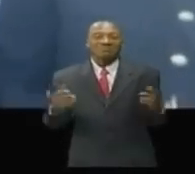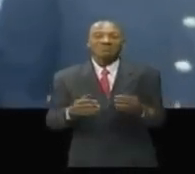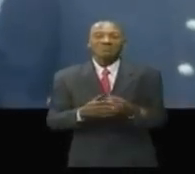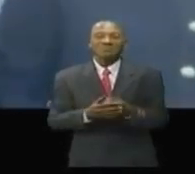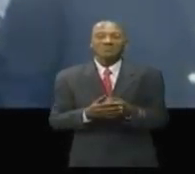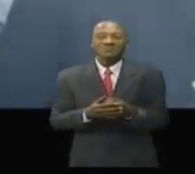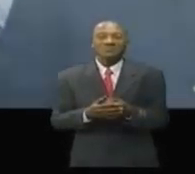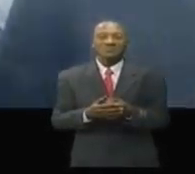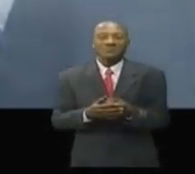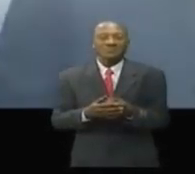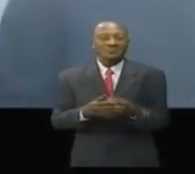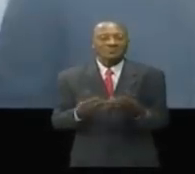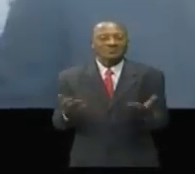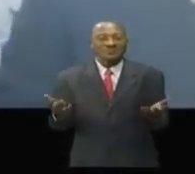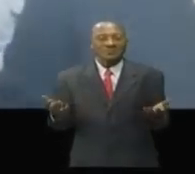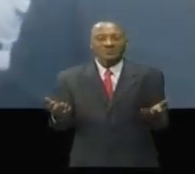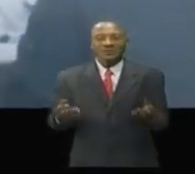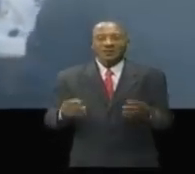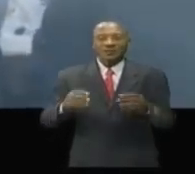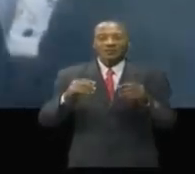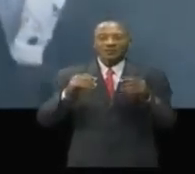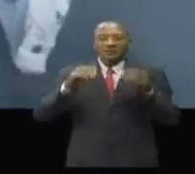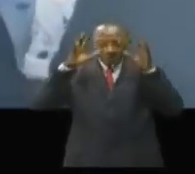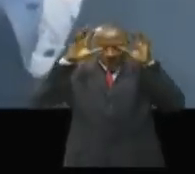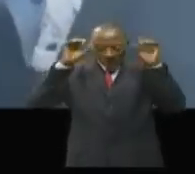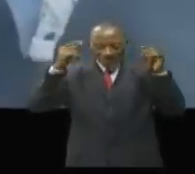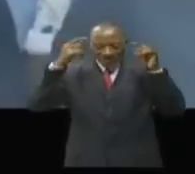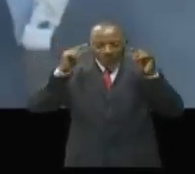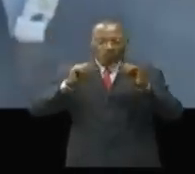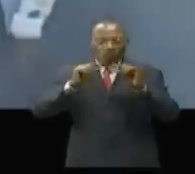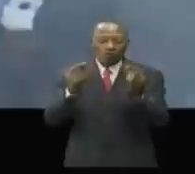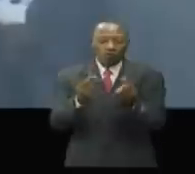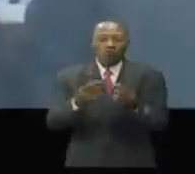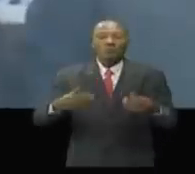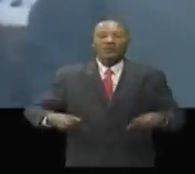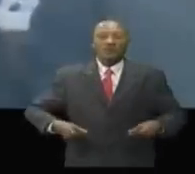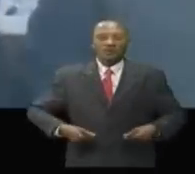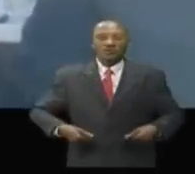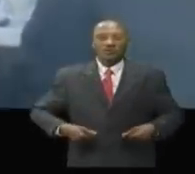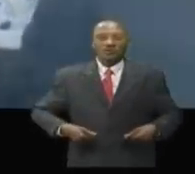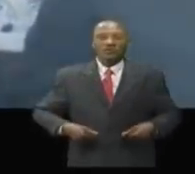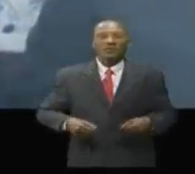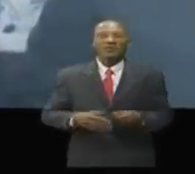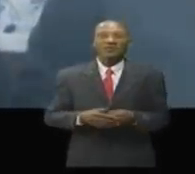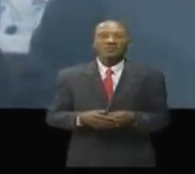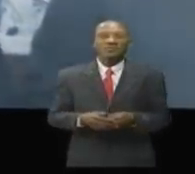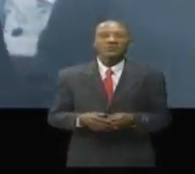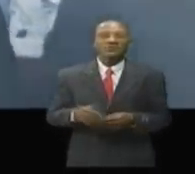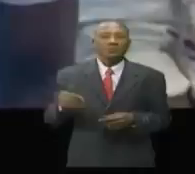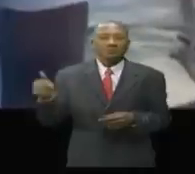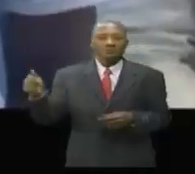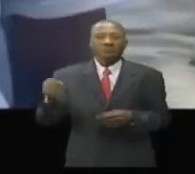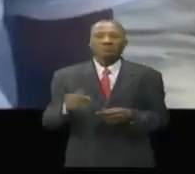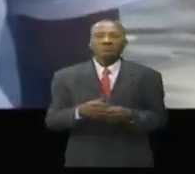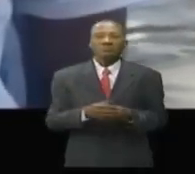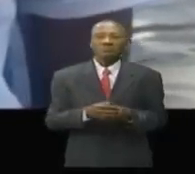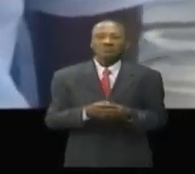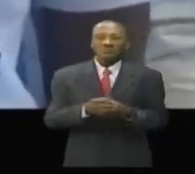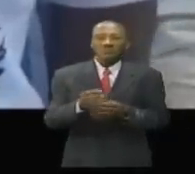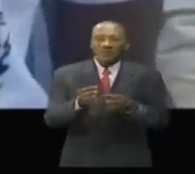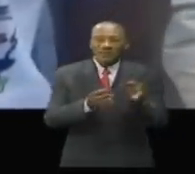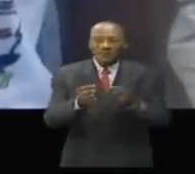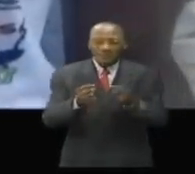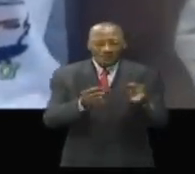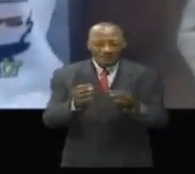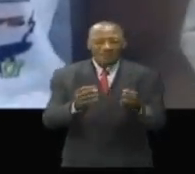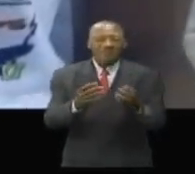l'assistance en tête, le président de la Ligue des jeunes, Junior Yalombe, a pris la direction du cimetière pour une fois de